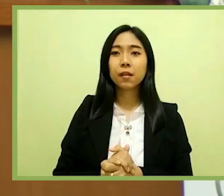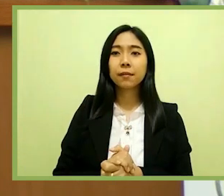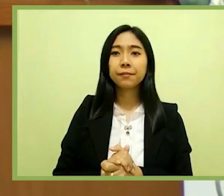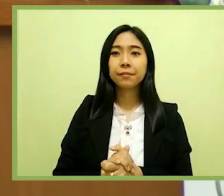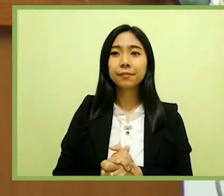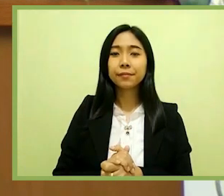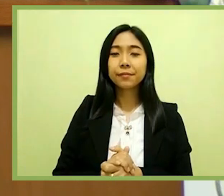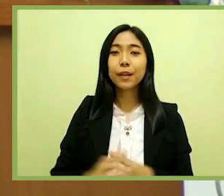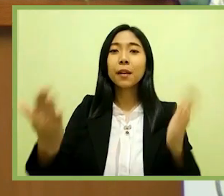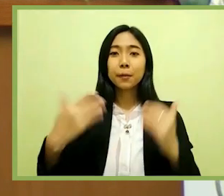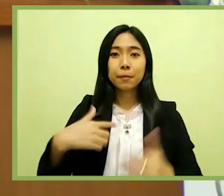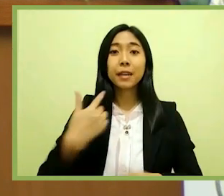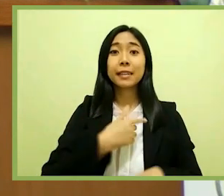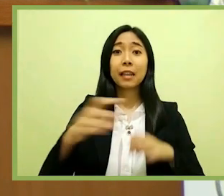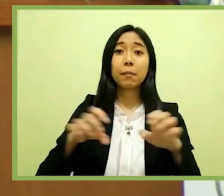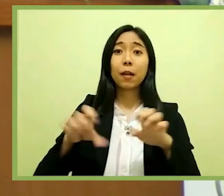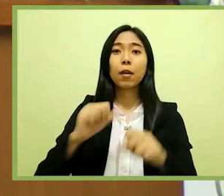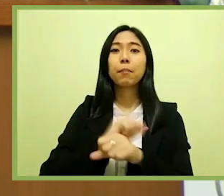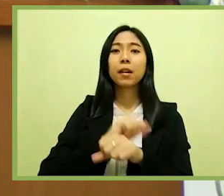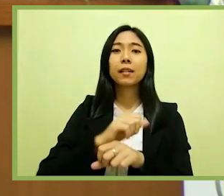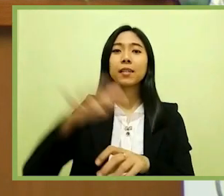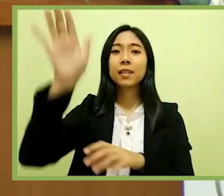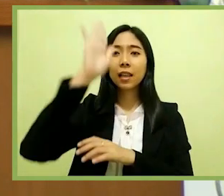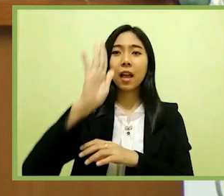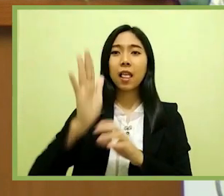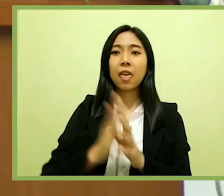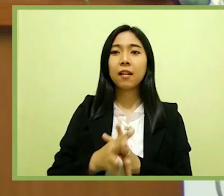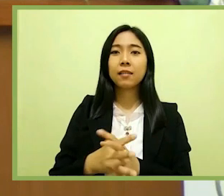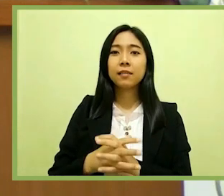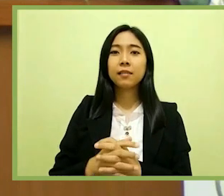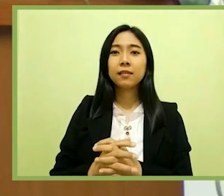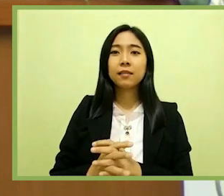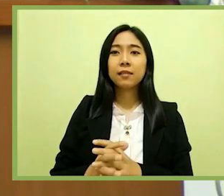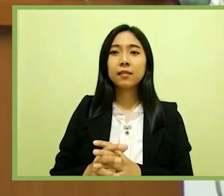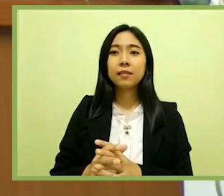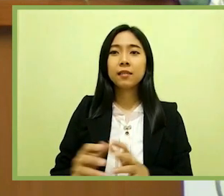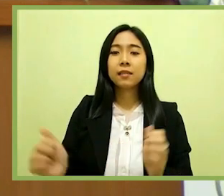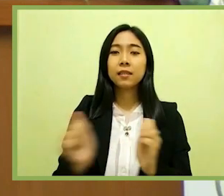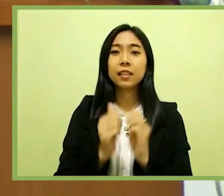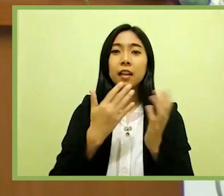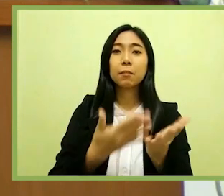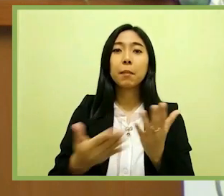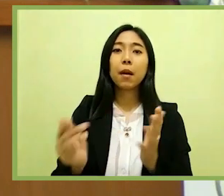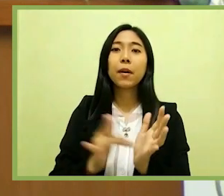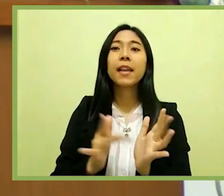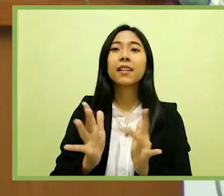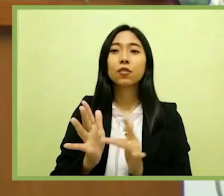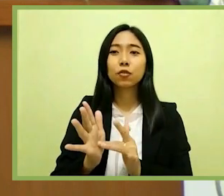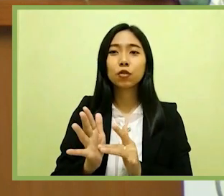mari kita melakukan pekerjaan Allah itu justru dengan membawa